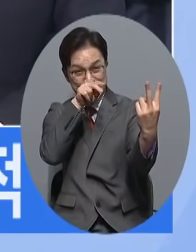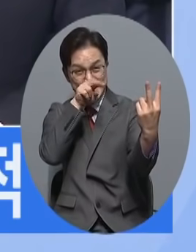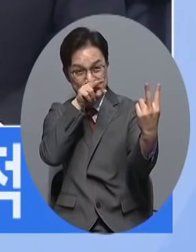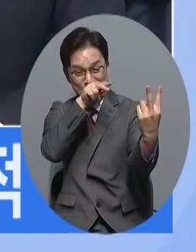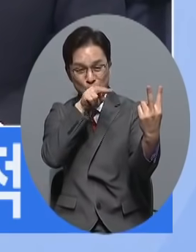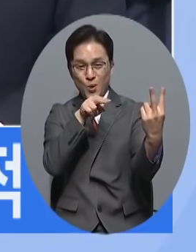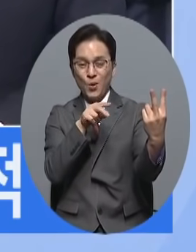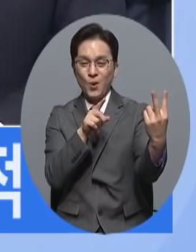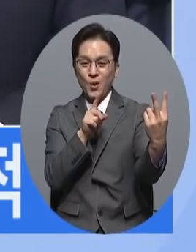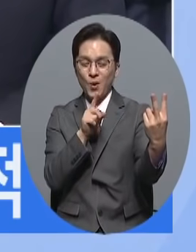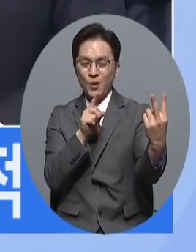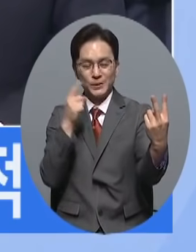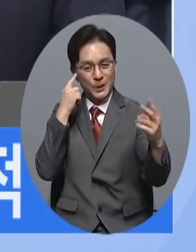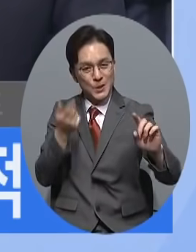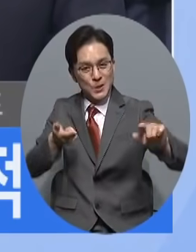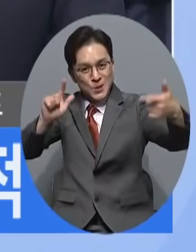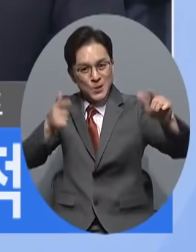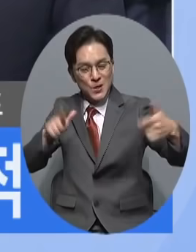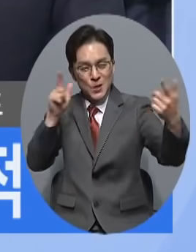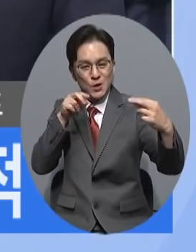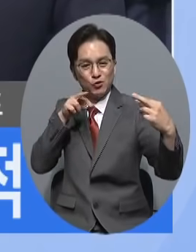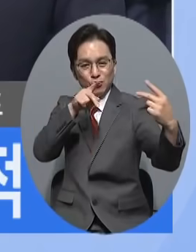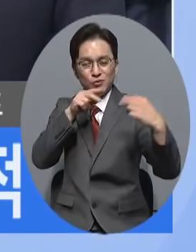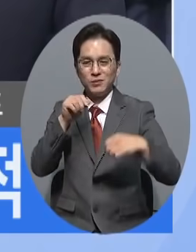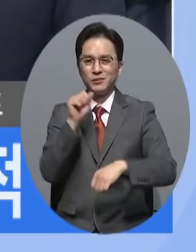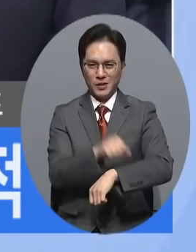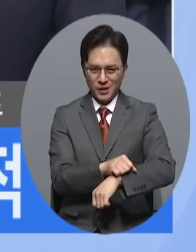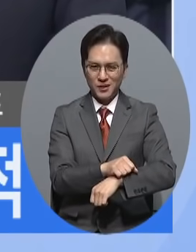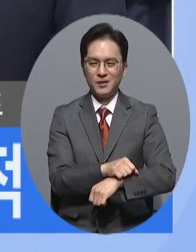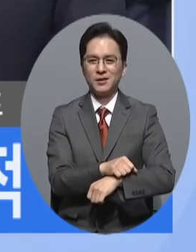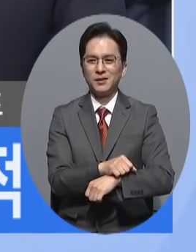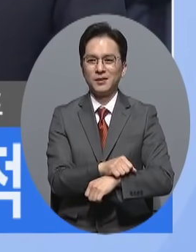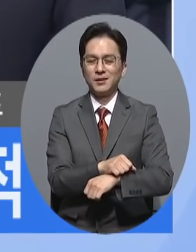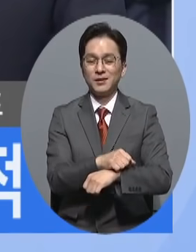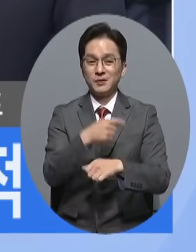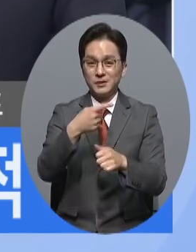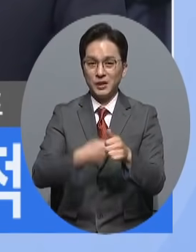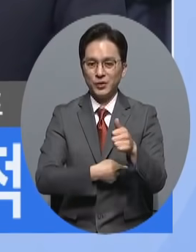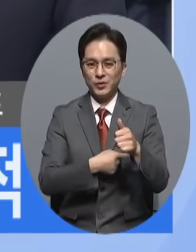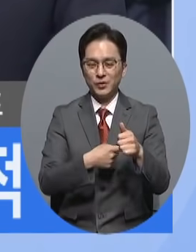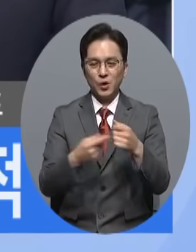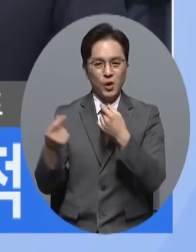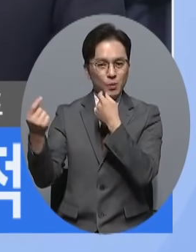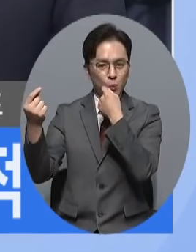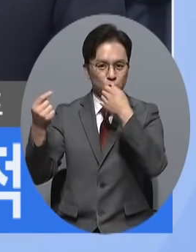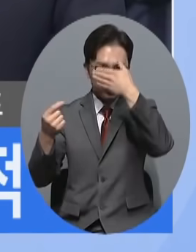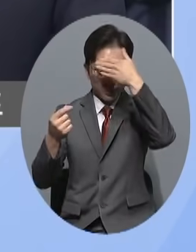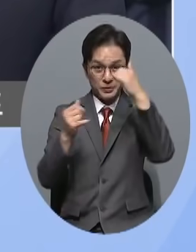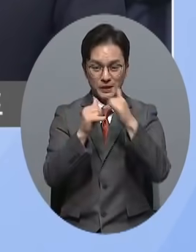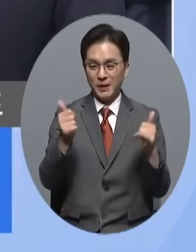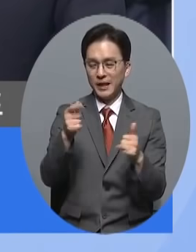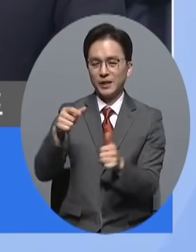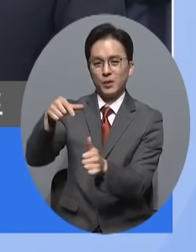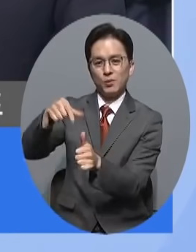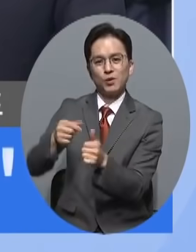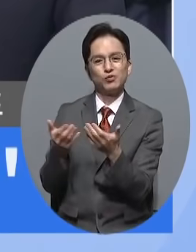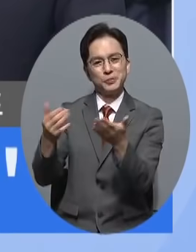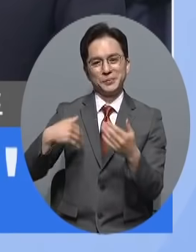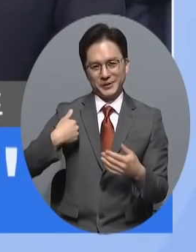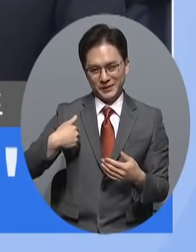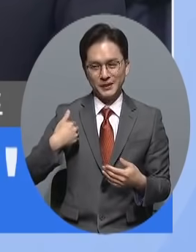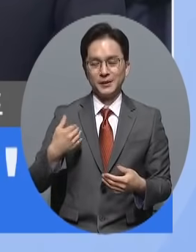차별성을 가지고 질문을 하고 있습니다. 그래서 하태경 후보가 젊은 층의 지지라든 이런 걸 가져올 가능성도 있다. 그리고 이 이슈